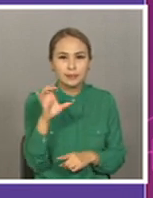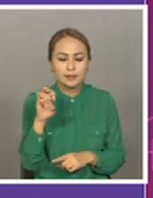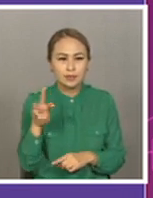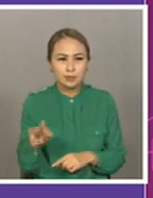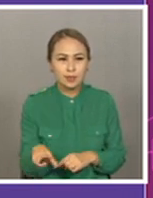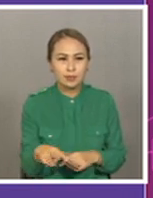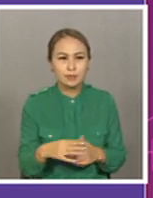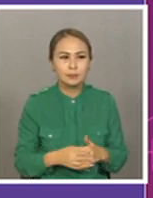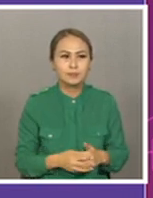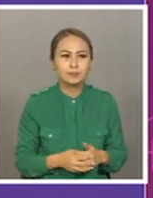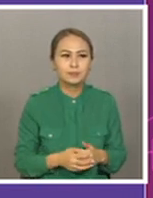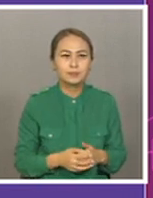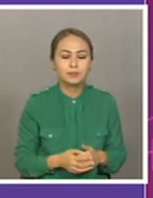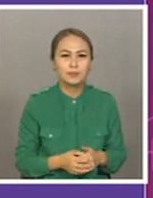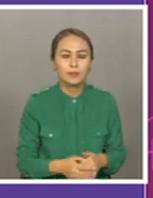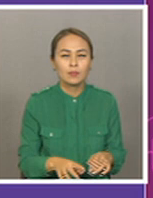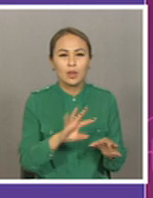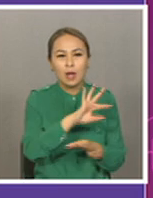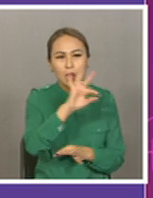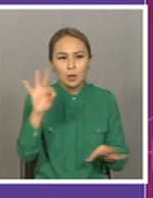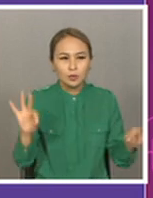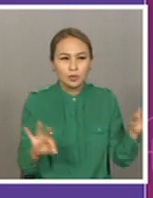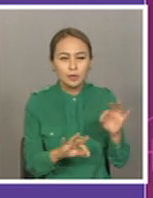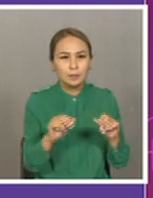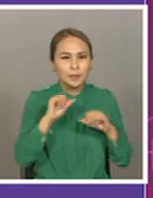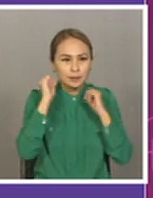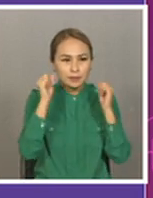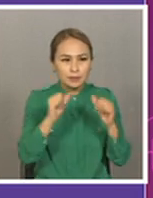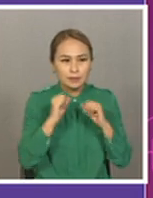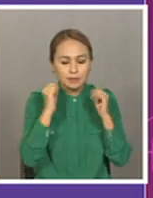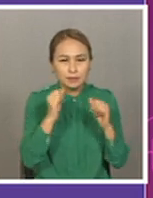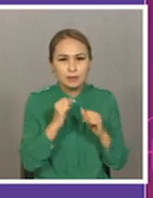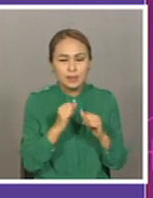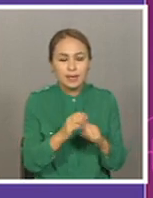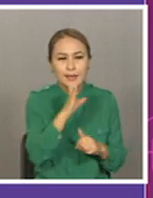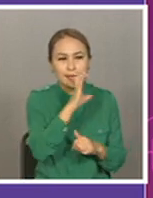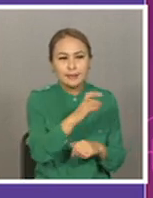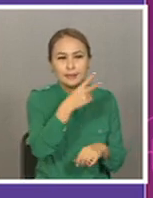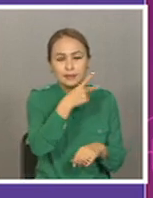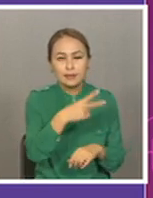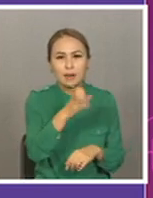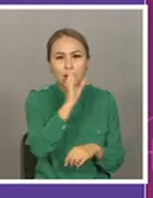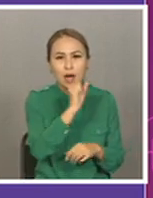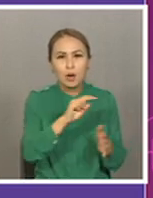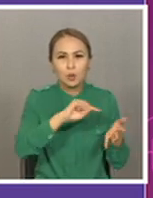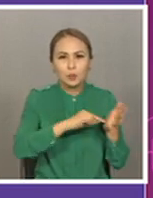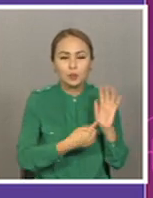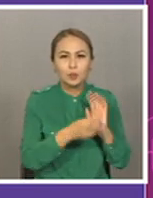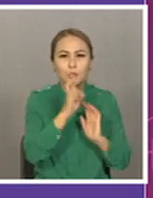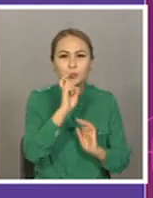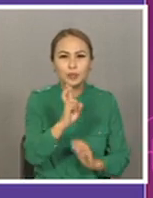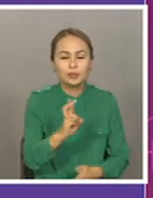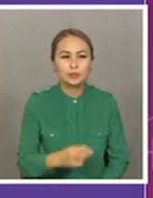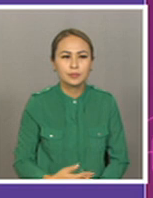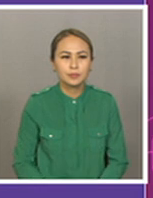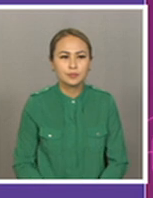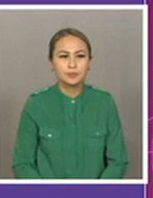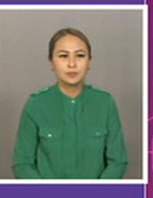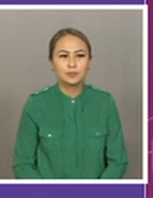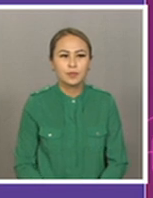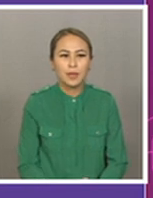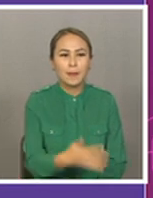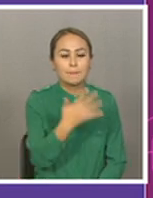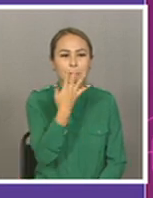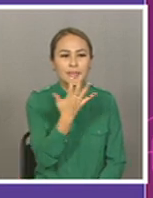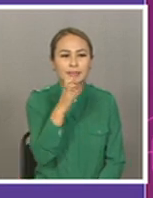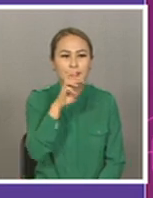сантиметрге тең. Ауданы белгісіз. S тең А мен Б-ның көбейтіндісі. 5 сантиметр